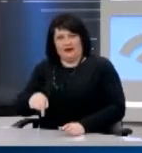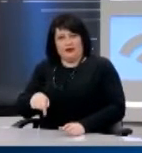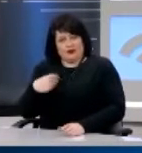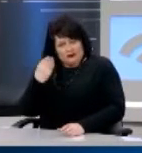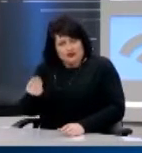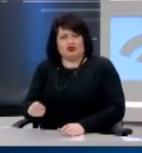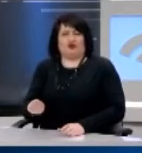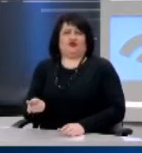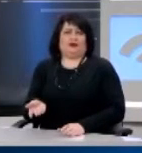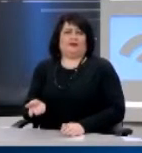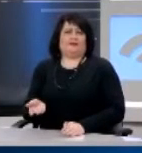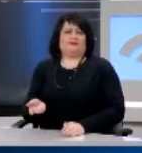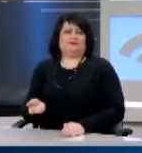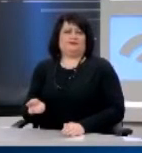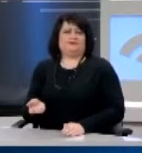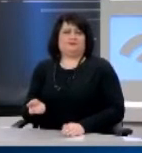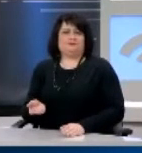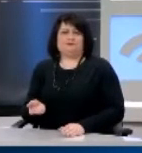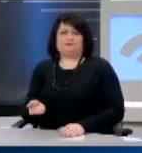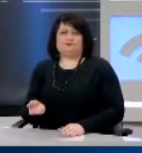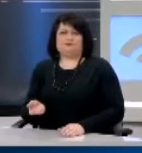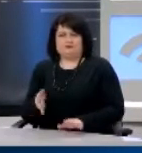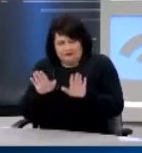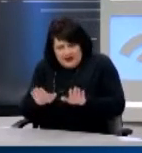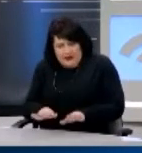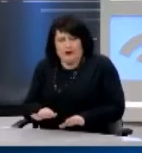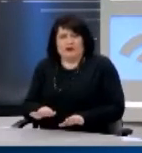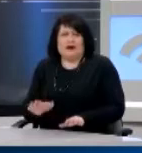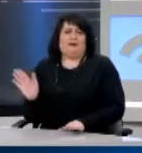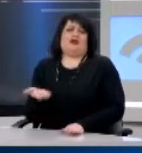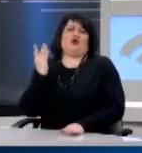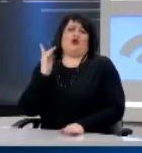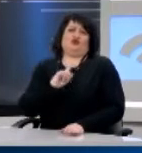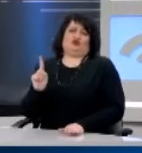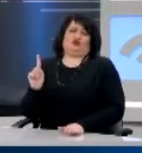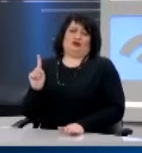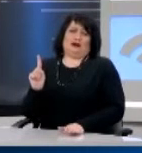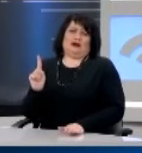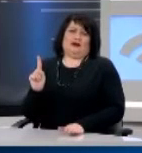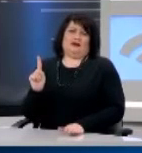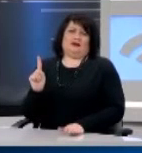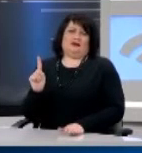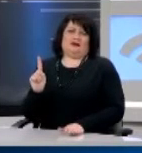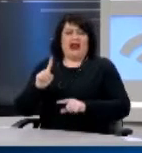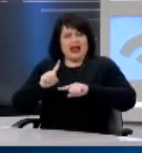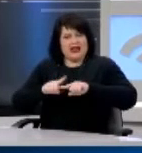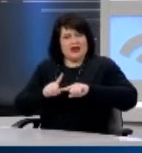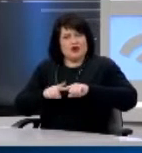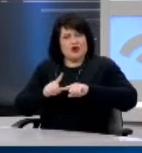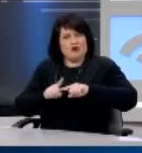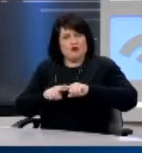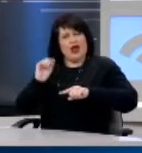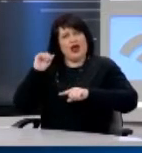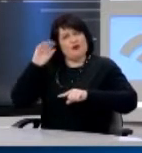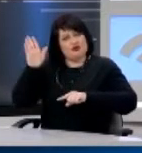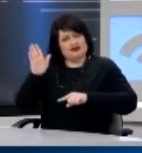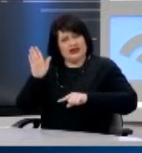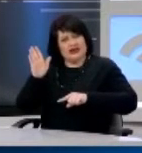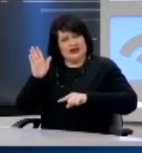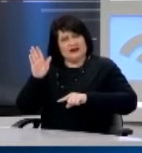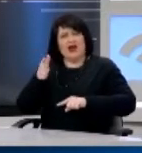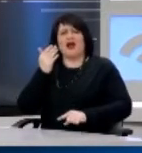τις γενιές των Ελληνόπουλων διαφορετικής καταγωγής, εθνικότητας και χρώματος, την προοπτική να είναι